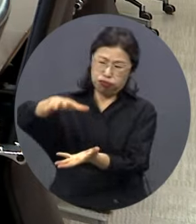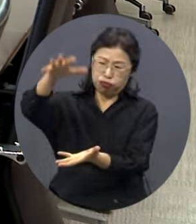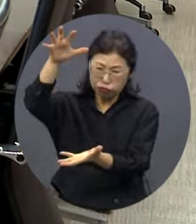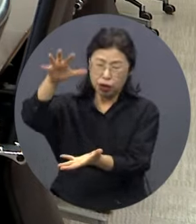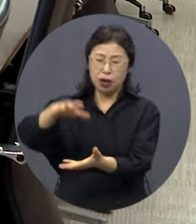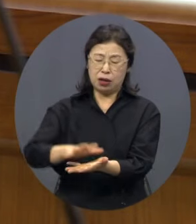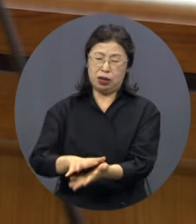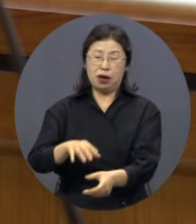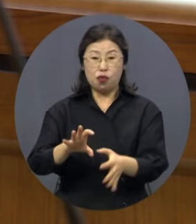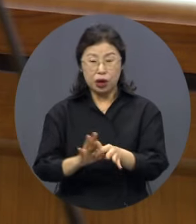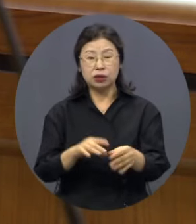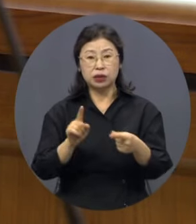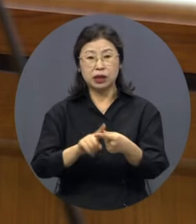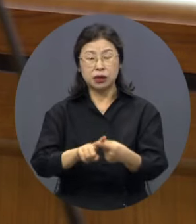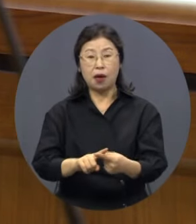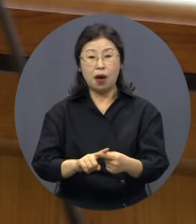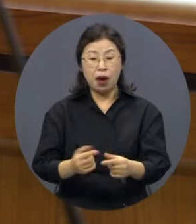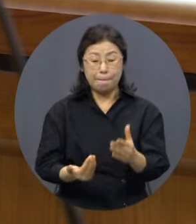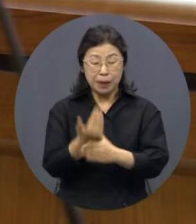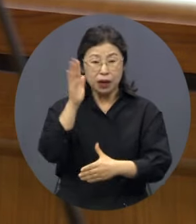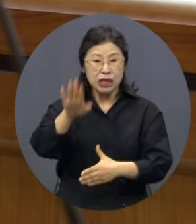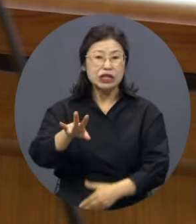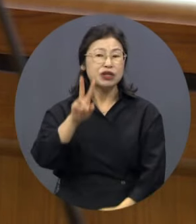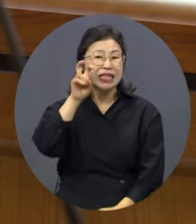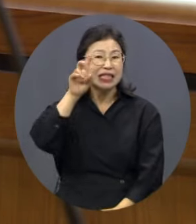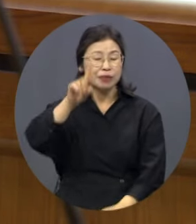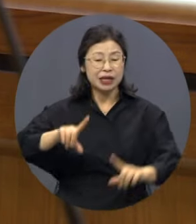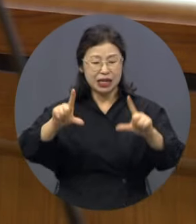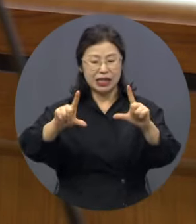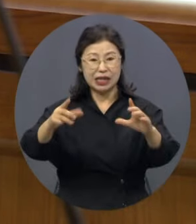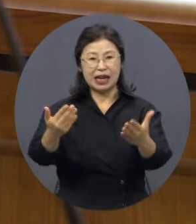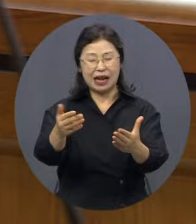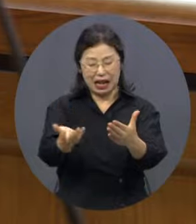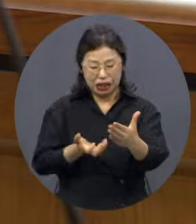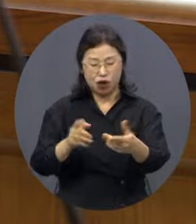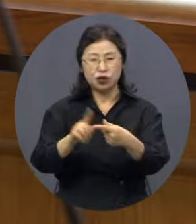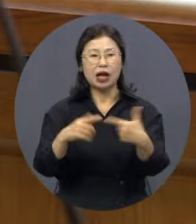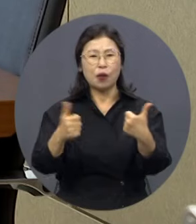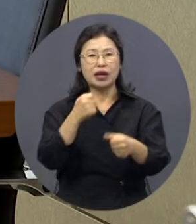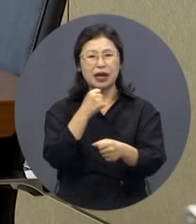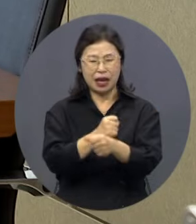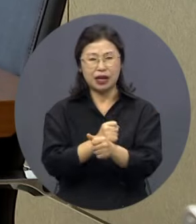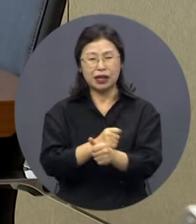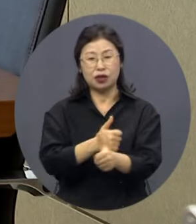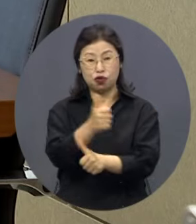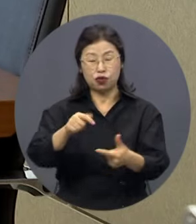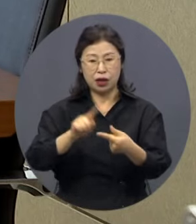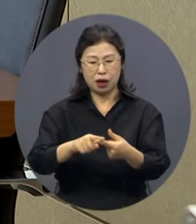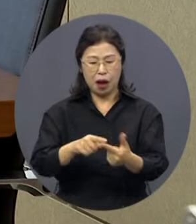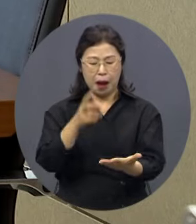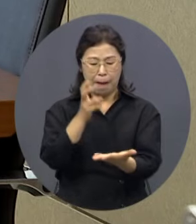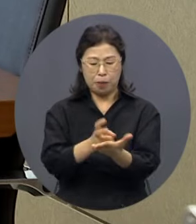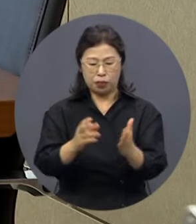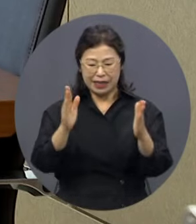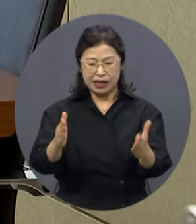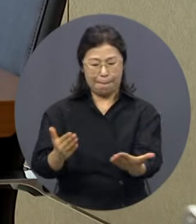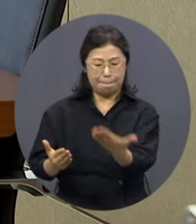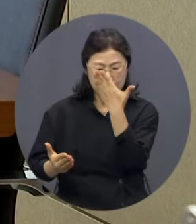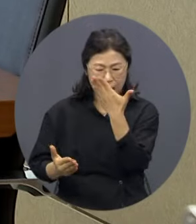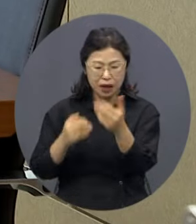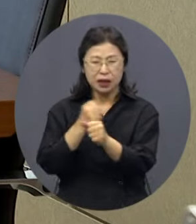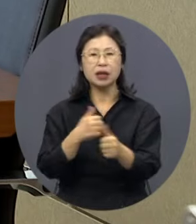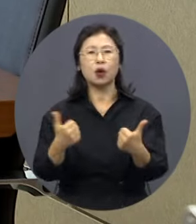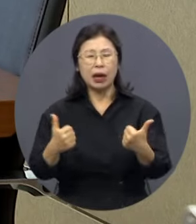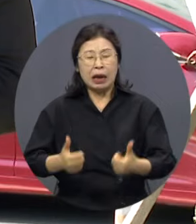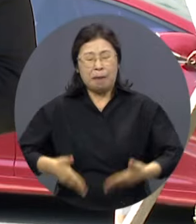사들이 쌓이면서 발생 이후 21일 안에 열려야 하는 교권 보호위원회가 법정 기한을 꽉 채워서 개최되고